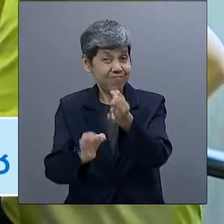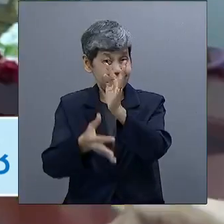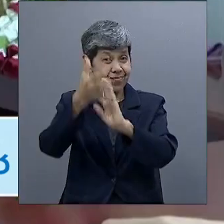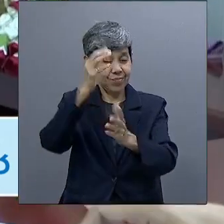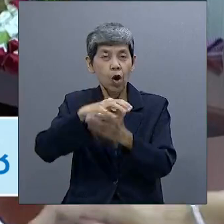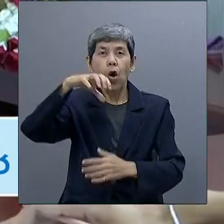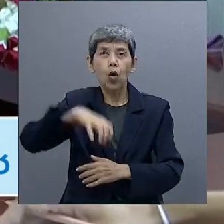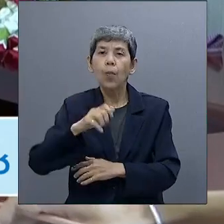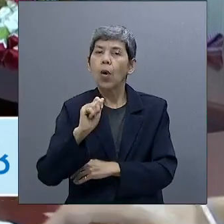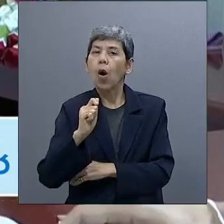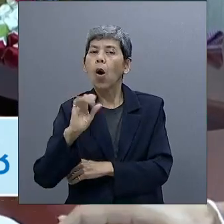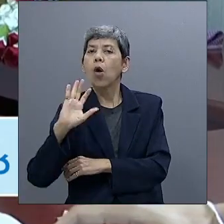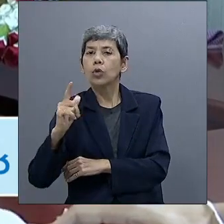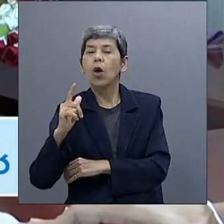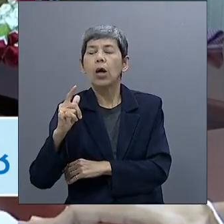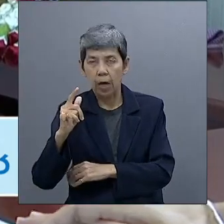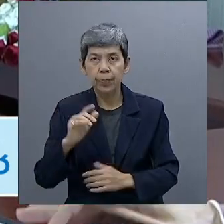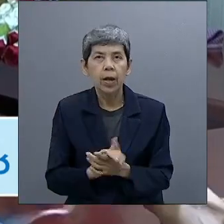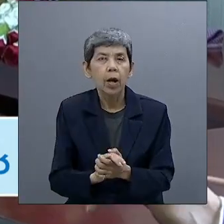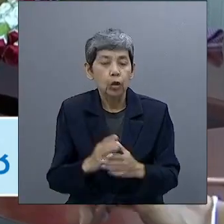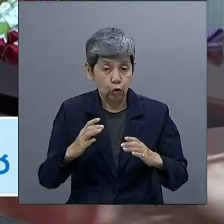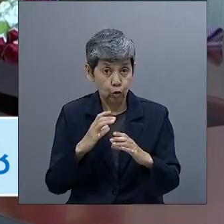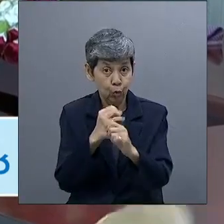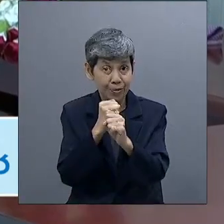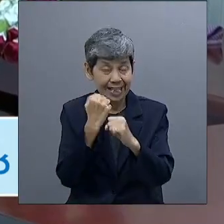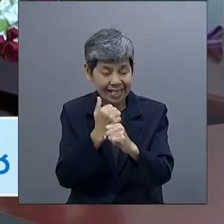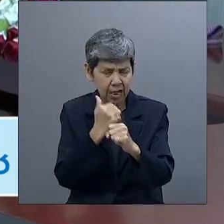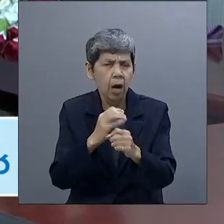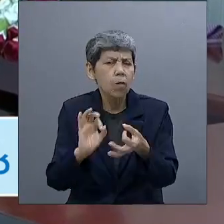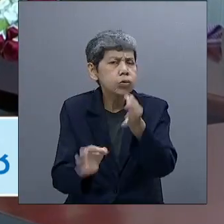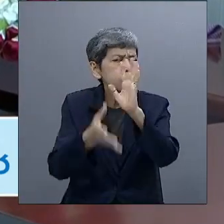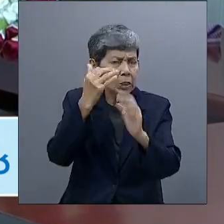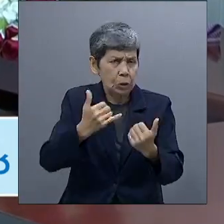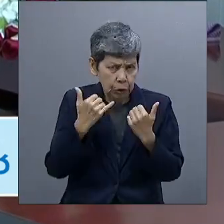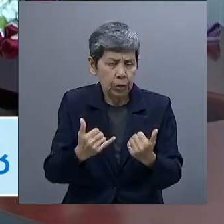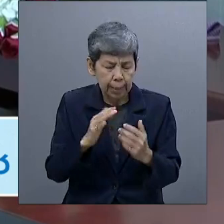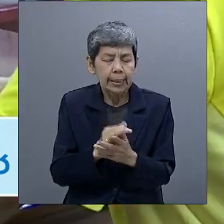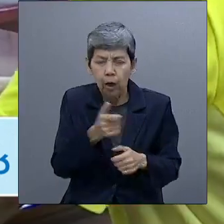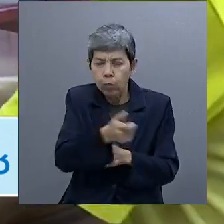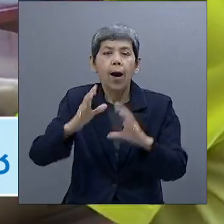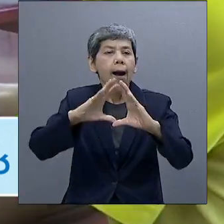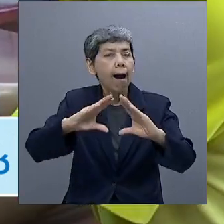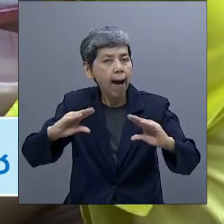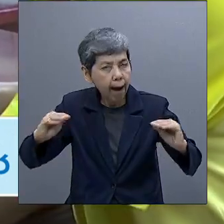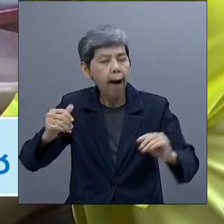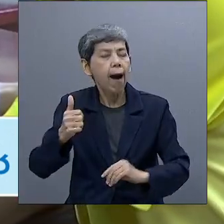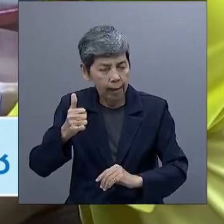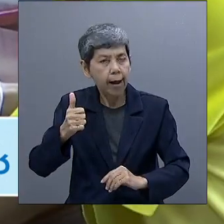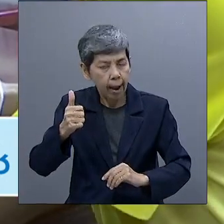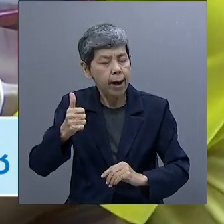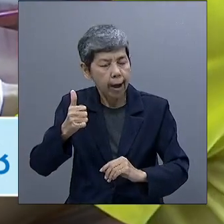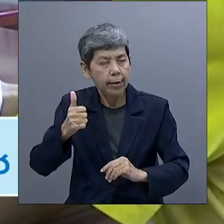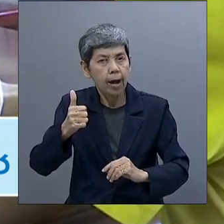ากรมอุทยานแห่งชาติสัตว์ป่าและพันธุ์พืชสรุปสถานการณ์ที่เกิดขึ้นนะคะบอกว่าตอนนี้เนี่ยสามารถควบคุมสถานการณ์ได้เรียบร้อย